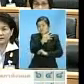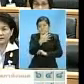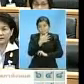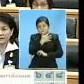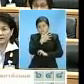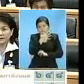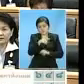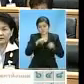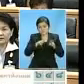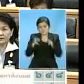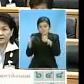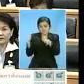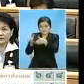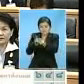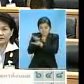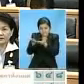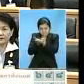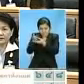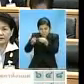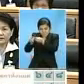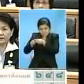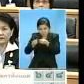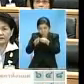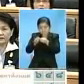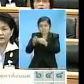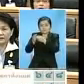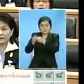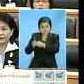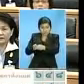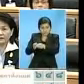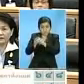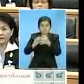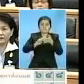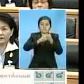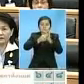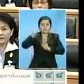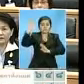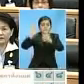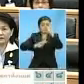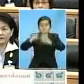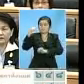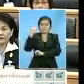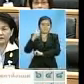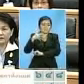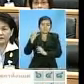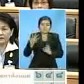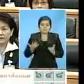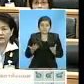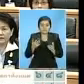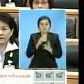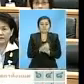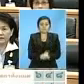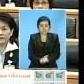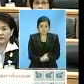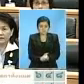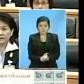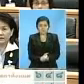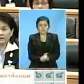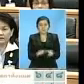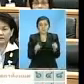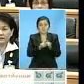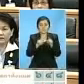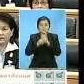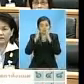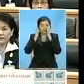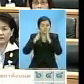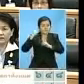านั้นท่านเหล่านั้นก็จะขาดจิตวิญญาณของความเป็นประชาธิปไตยไปโดยปริยายโดยเฉพาะอย่างยิ่งข้าราชการผู้ใหญ่ทั้ง